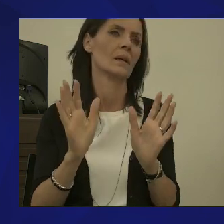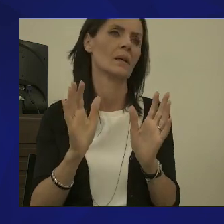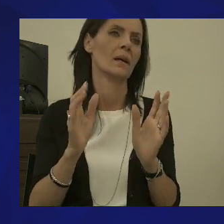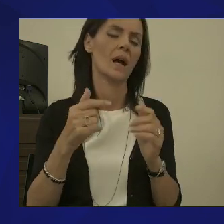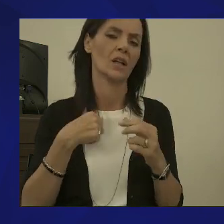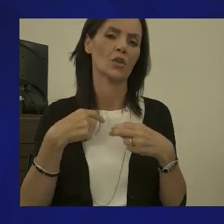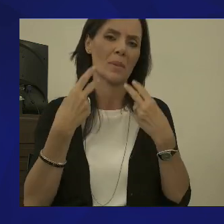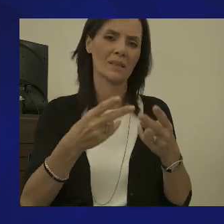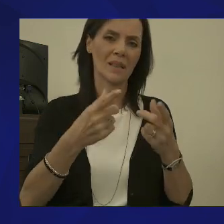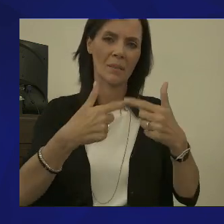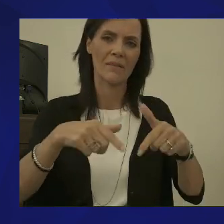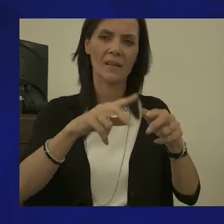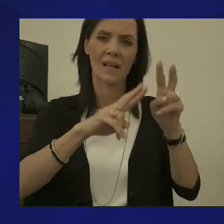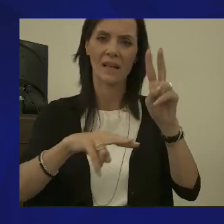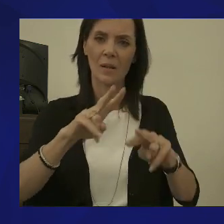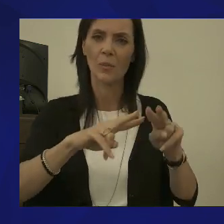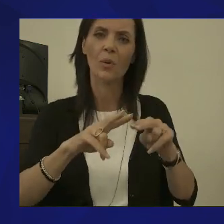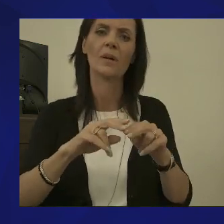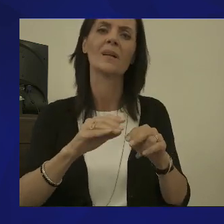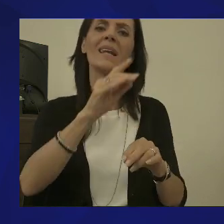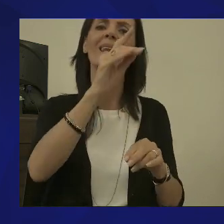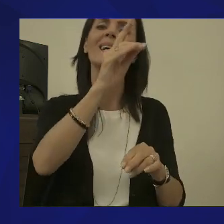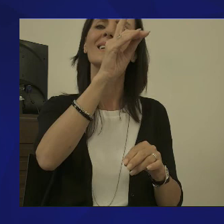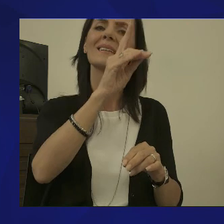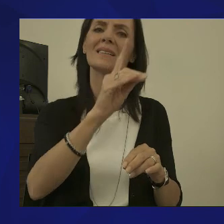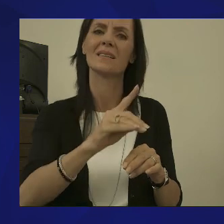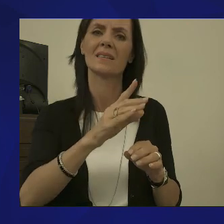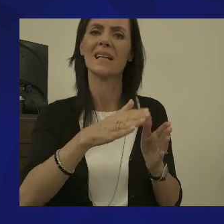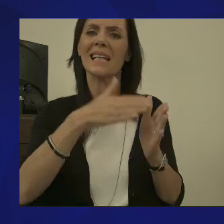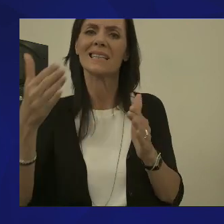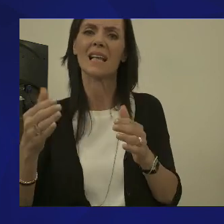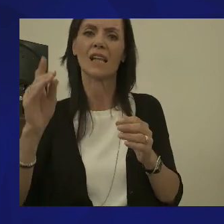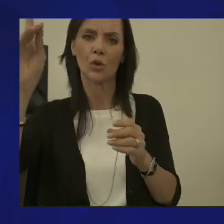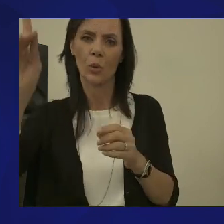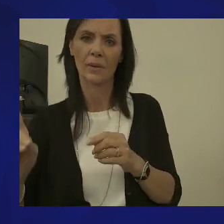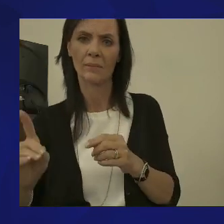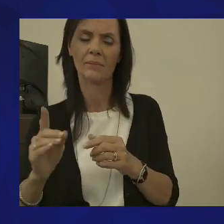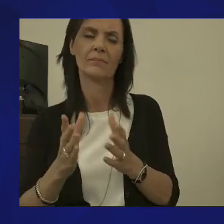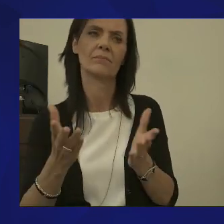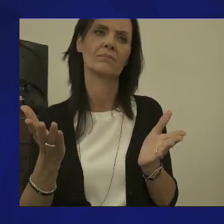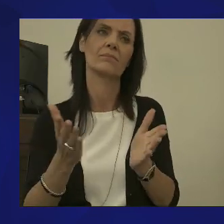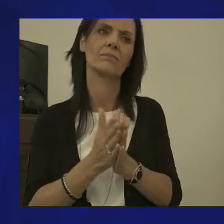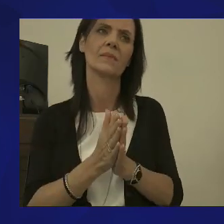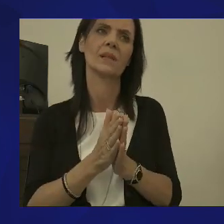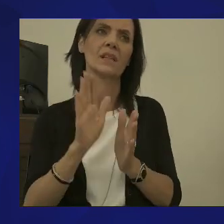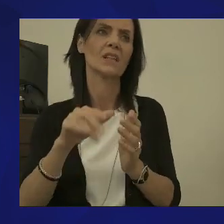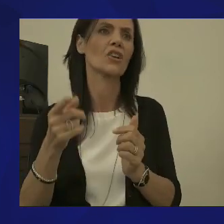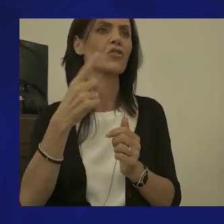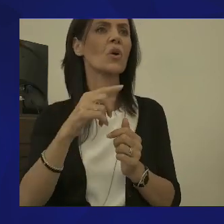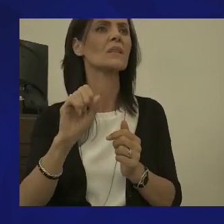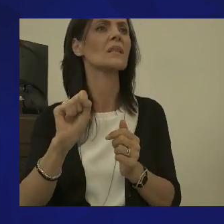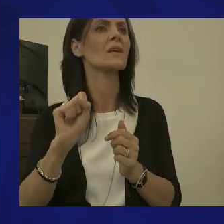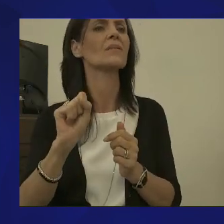ההסתייגות שלך, מחזירים את זה לוועדה לטיפול בצד הדרומי, בשביל. סבבה? יופי. 100%. יש עוד סעיף אחד?